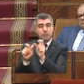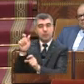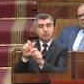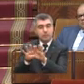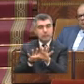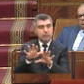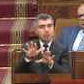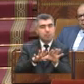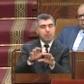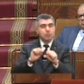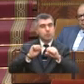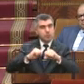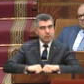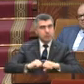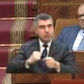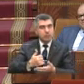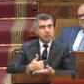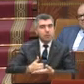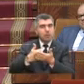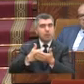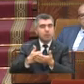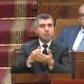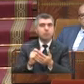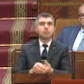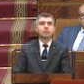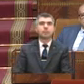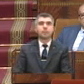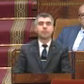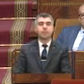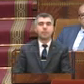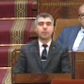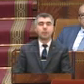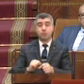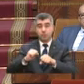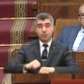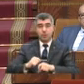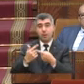الجيد وجودة الخدمات المقدمة للمرتفقين، وذلك